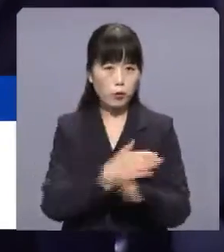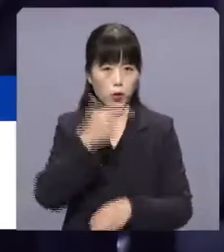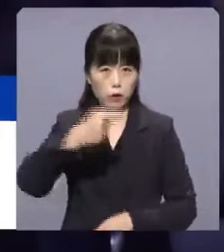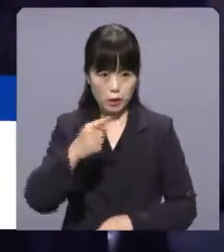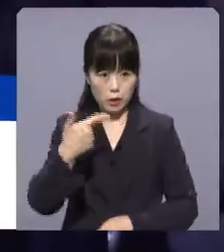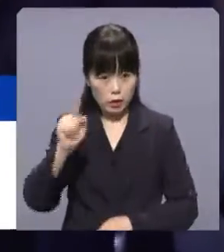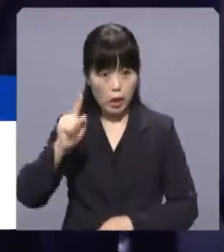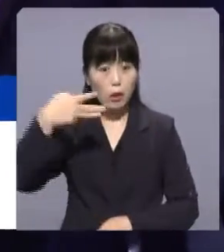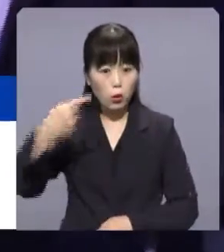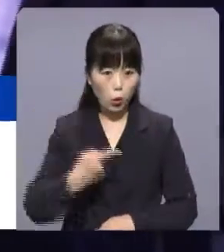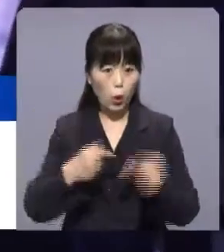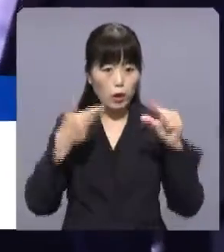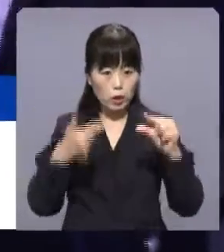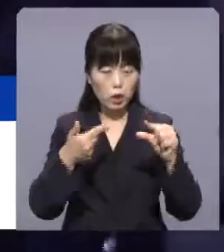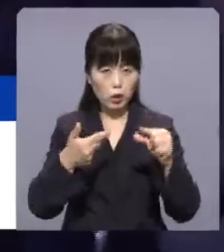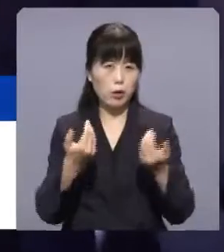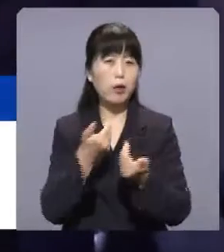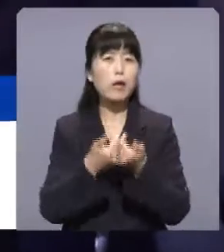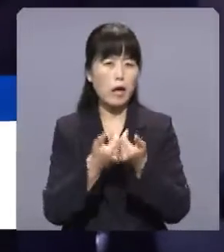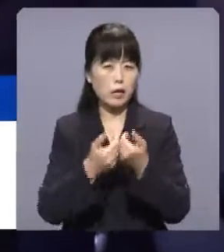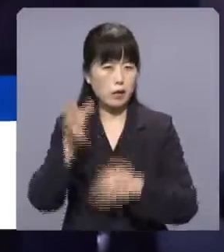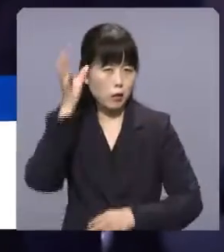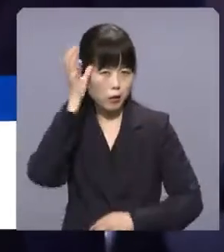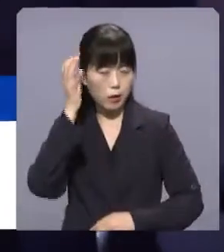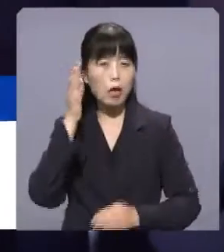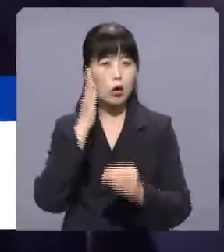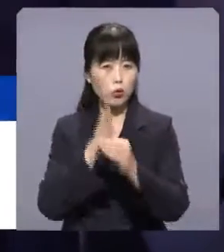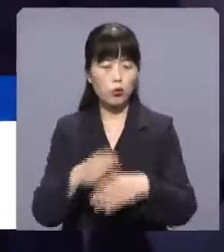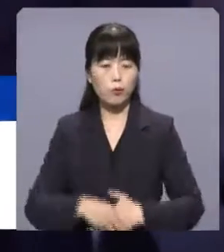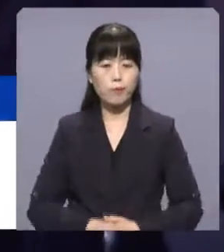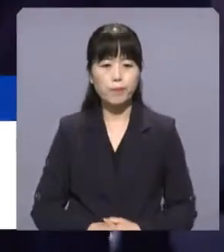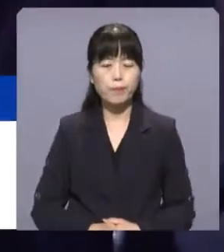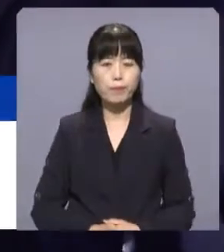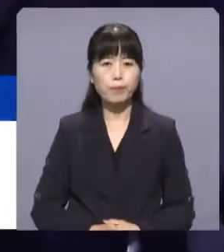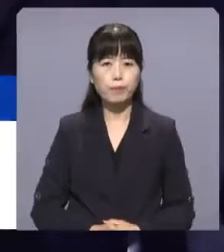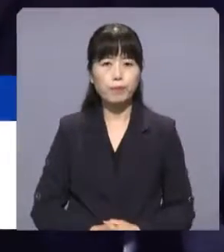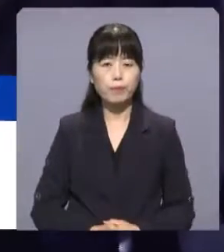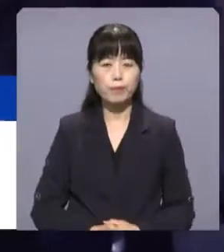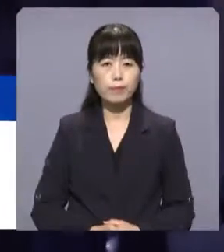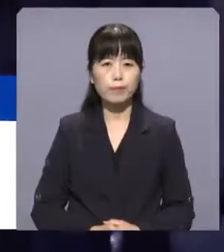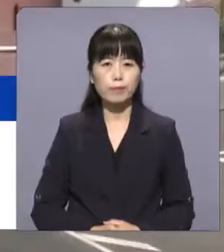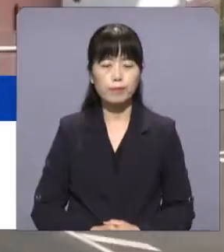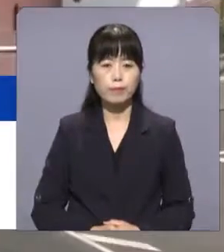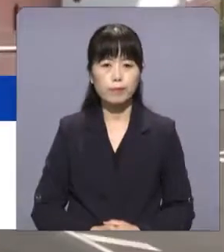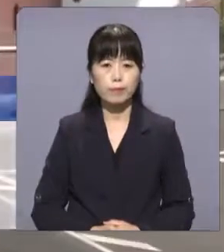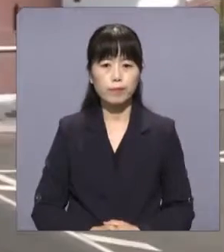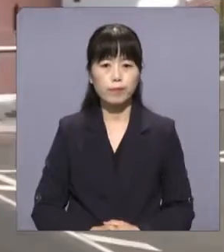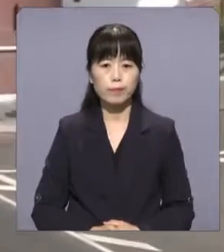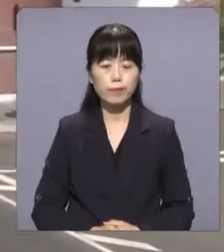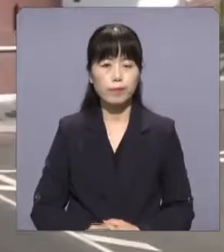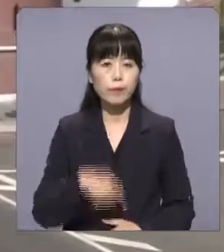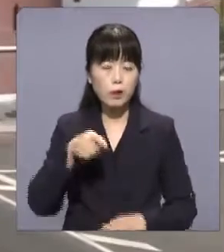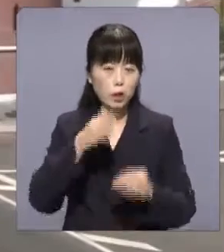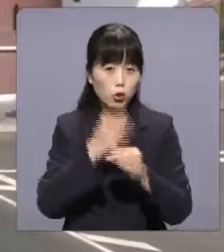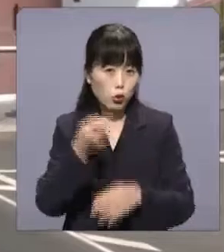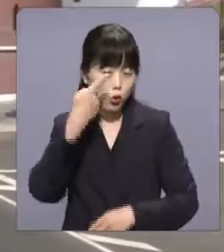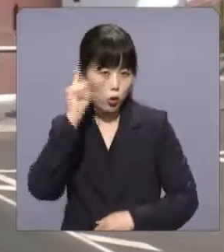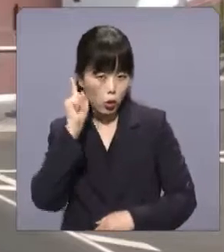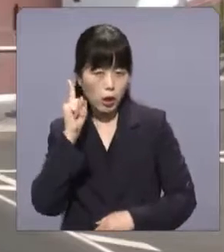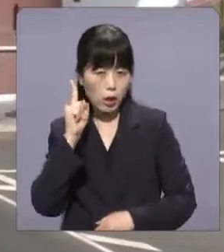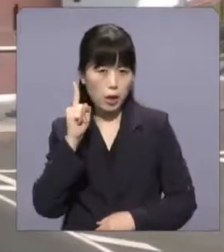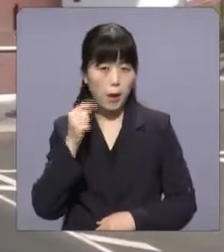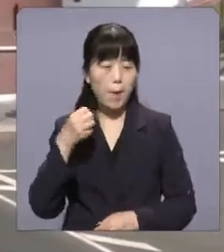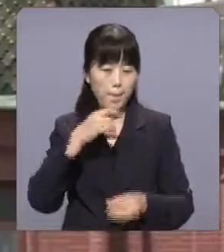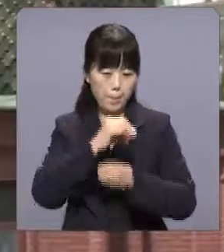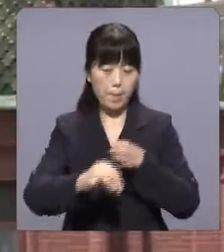beginning. And somehow NATO would and the G7 would splinter. 이런 가운데 러시아는 100여